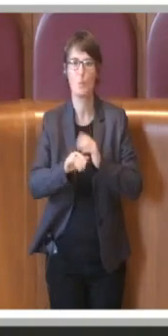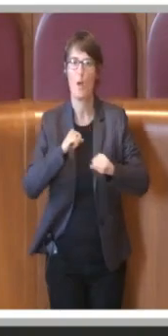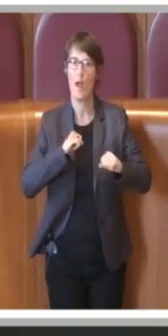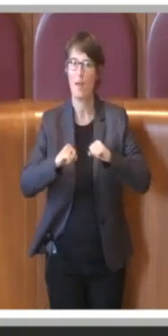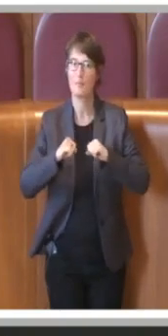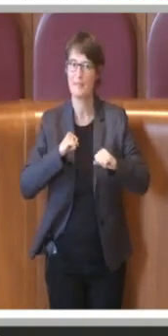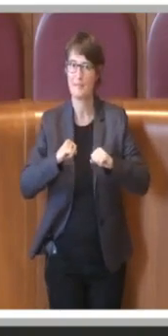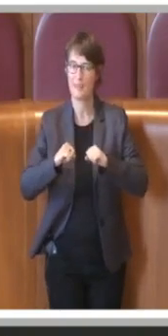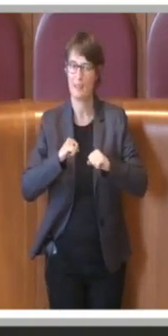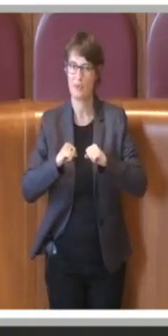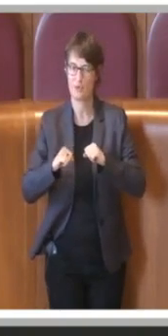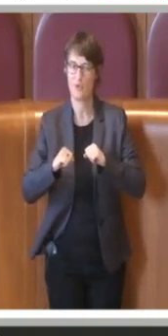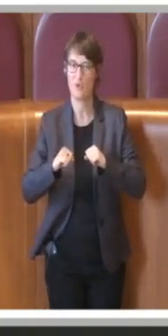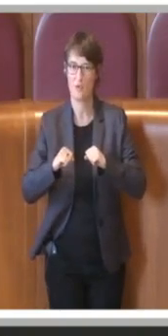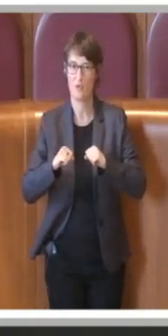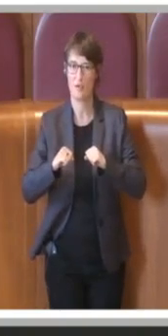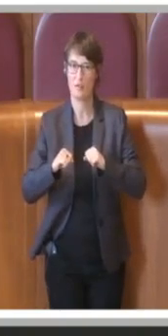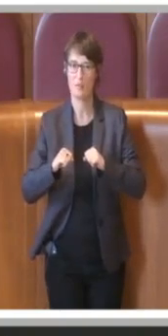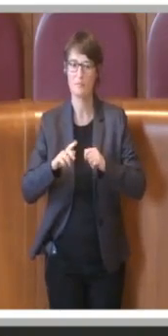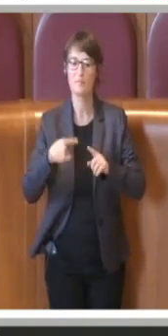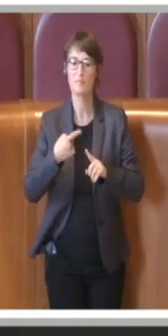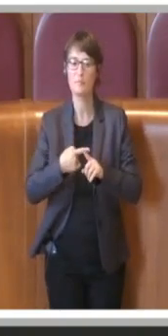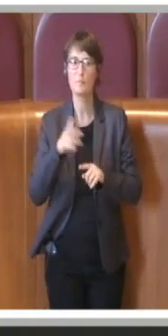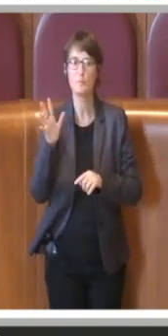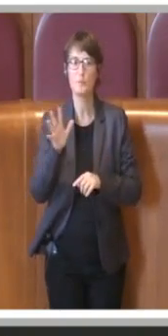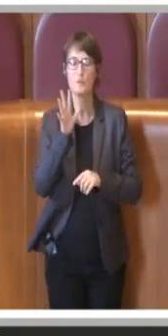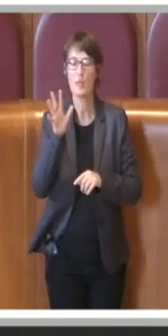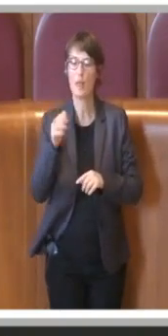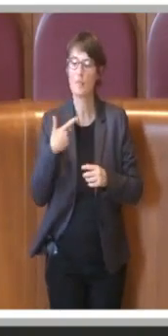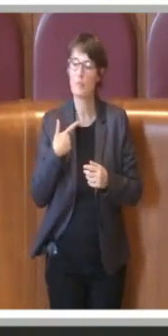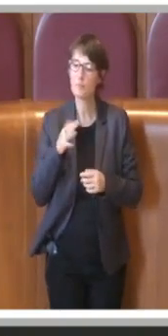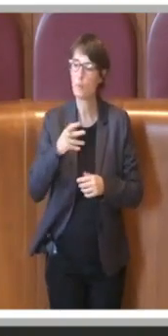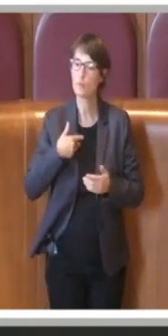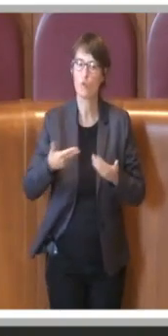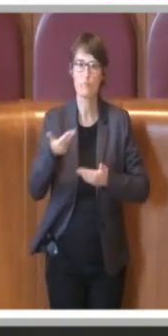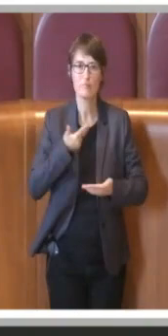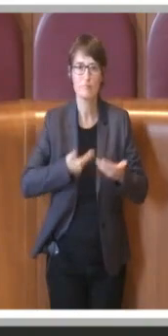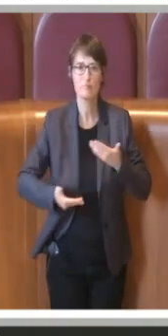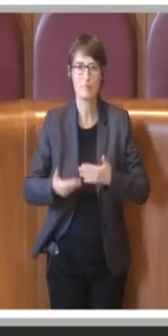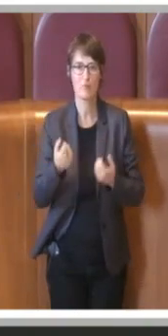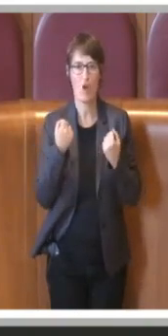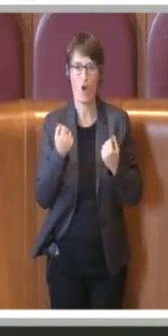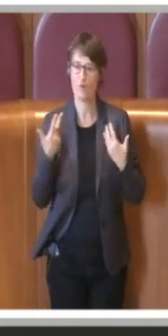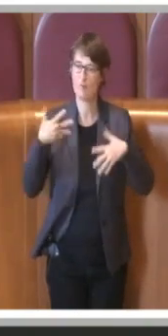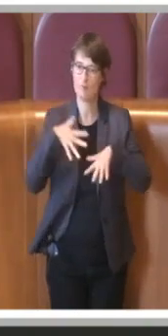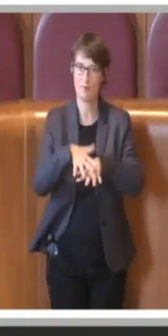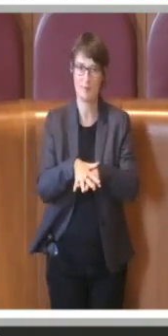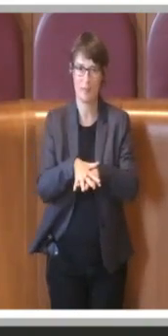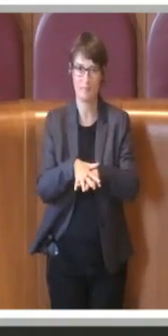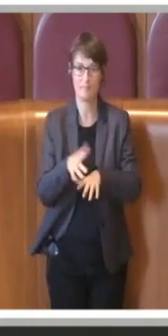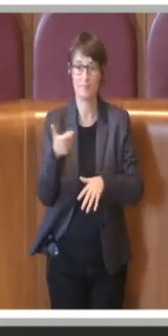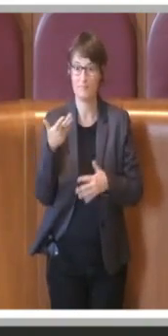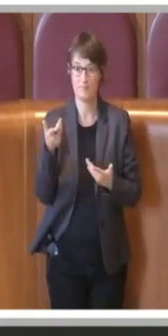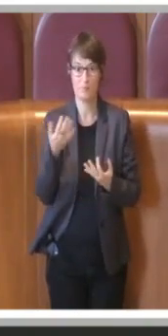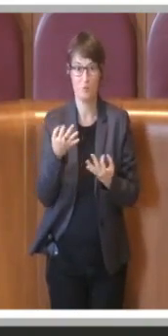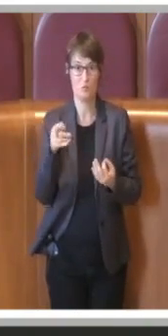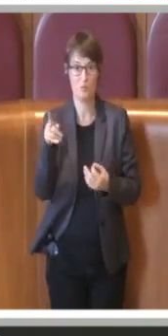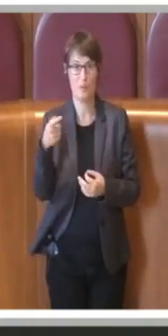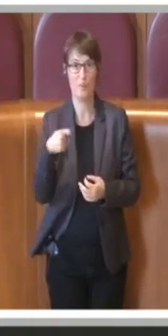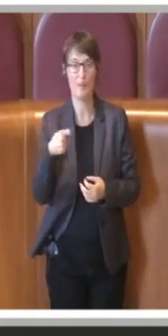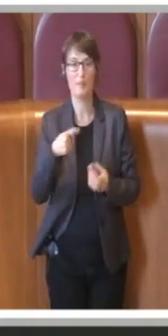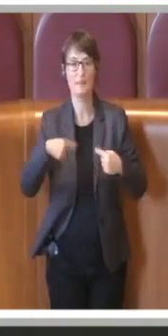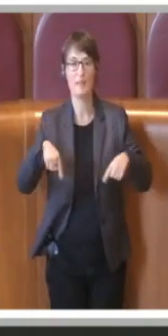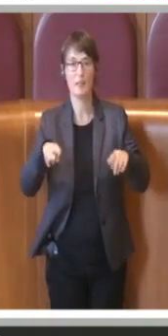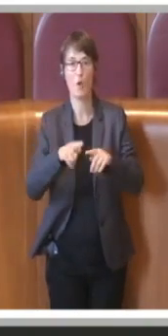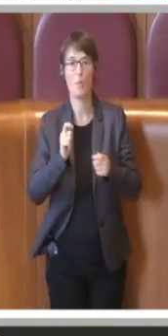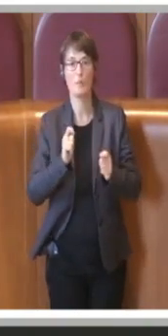che anche costituisce un elemento di sinergia, perché, come giustamente ha detto il presidente della Commissione